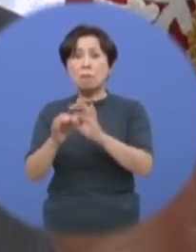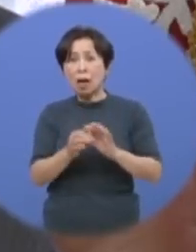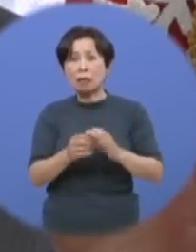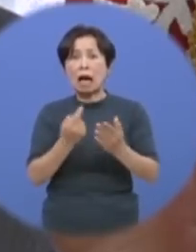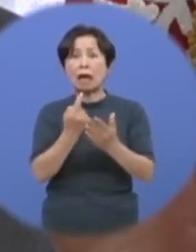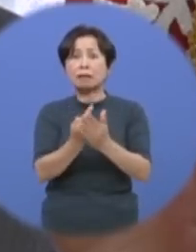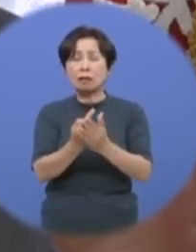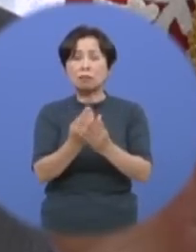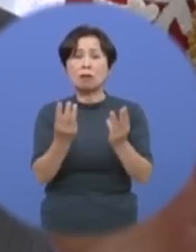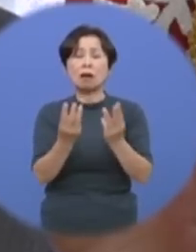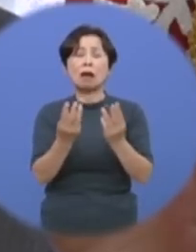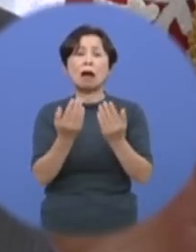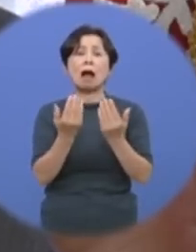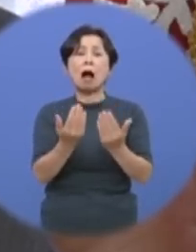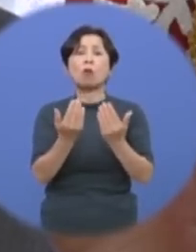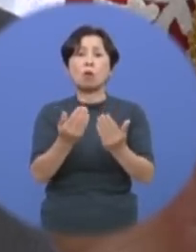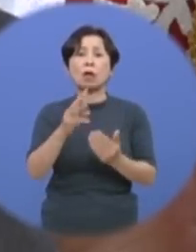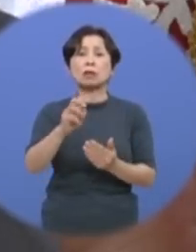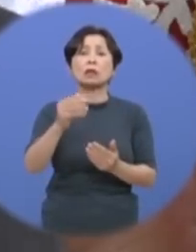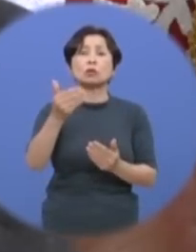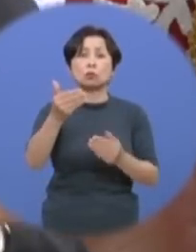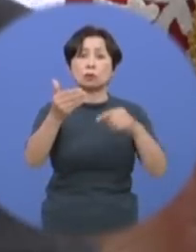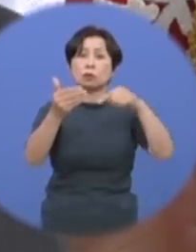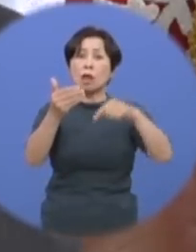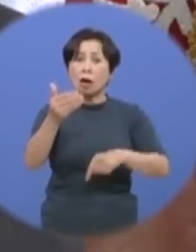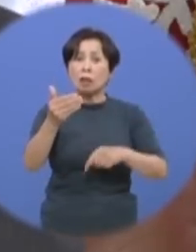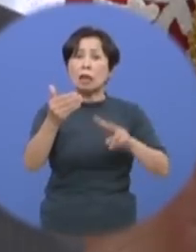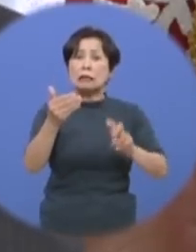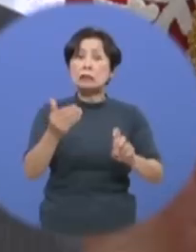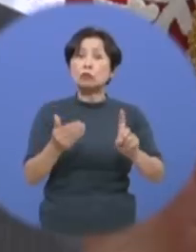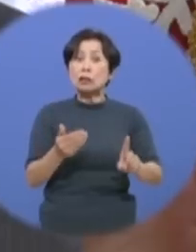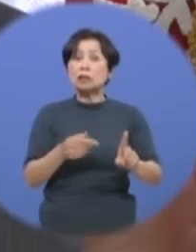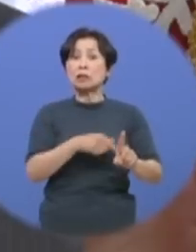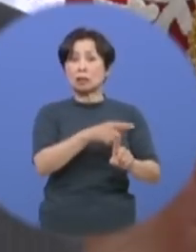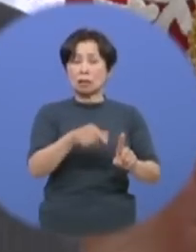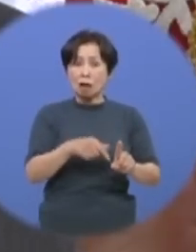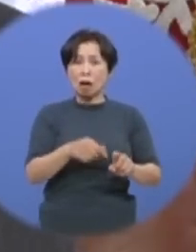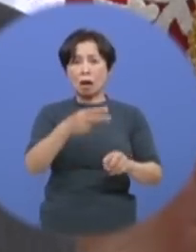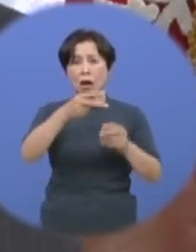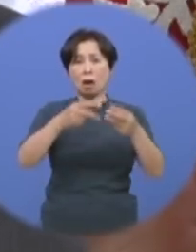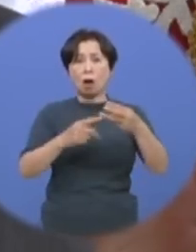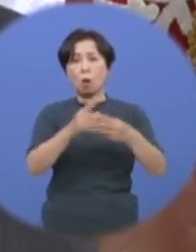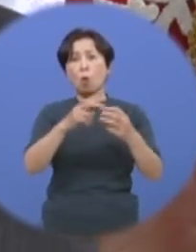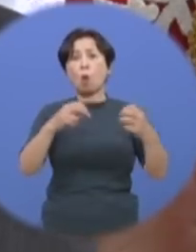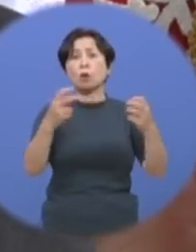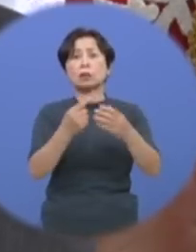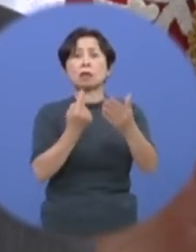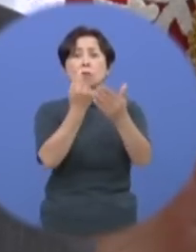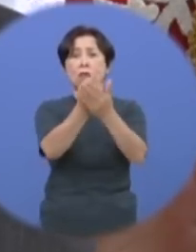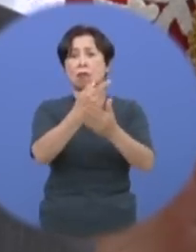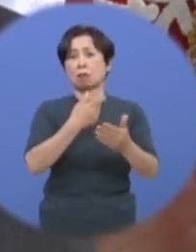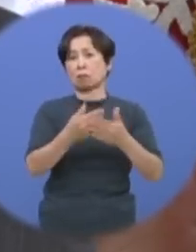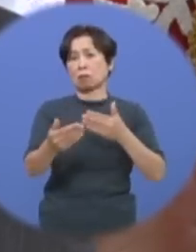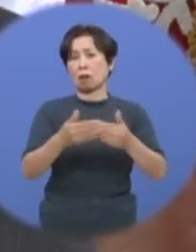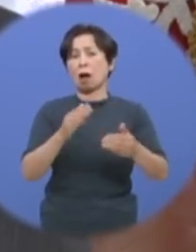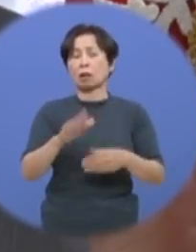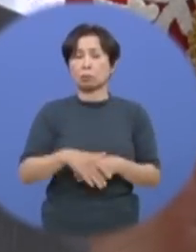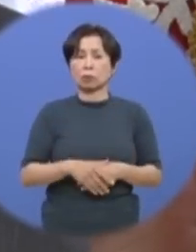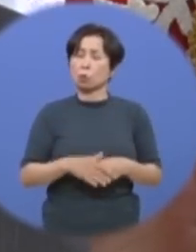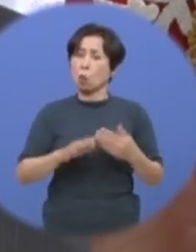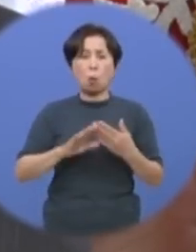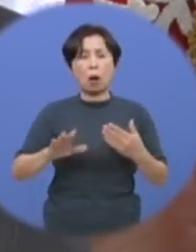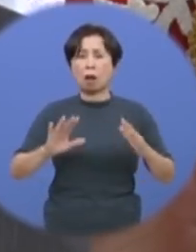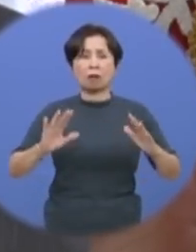だね21校が何らかの意味で甲子園に出ているえっこういう間はねまぁないと思うんですね